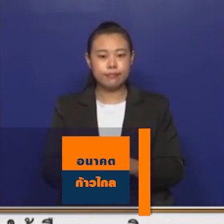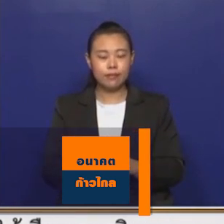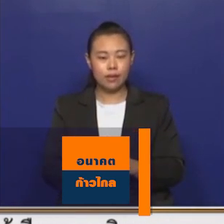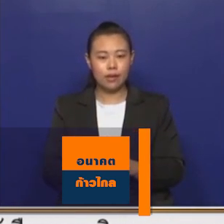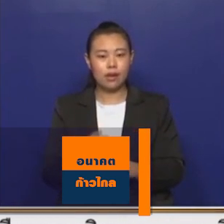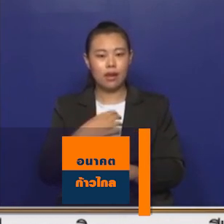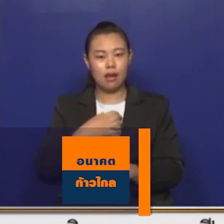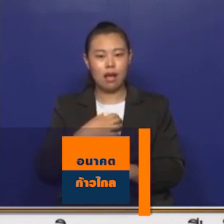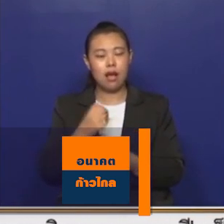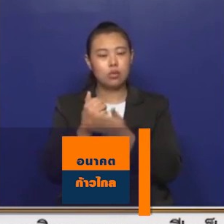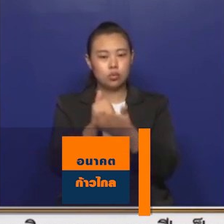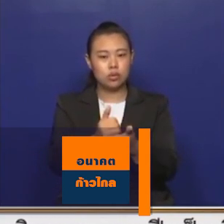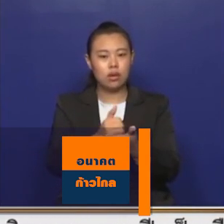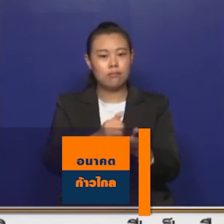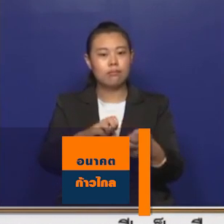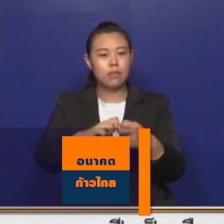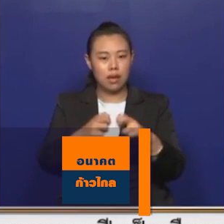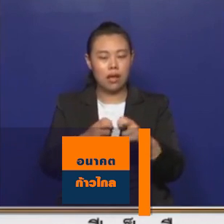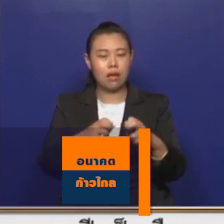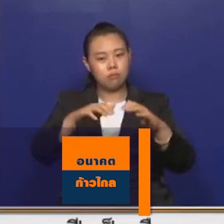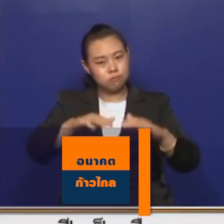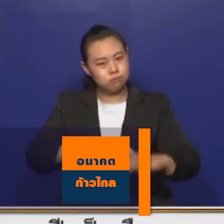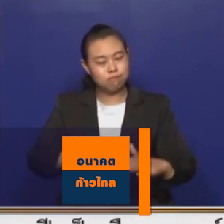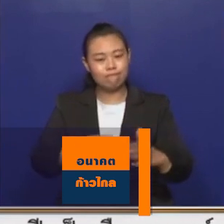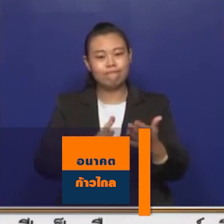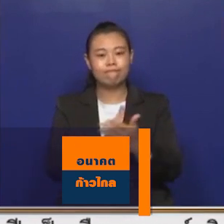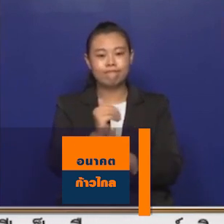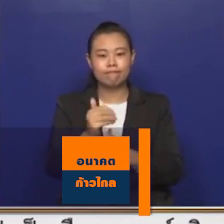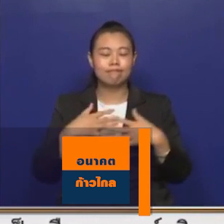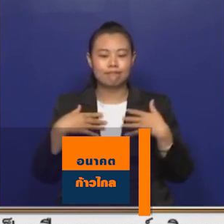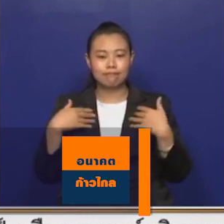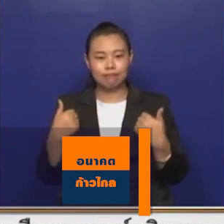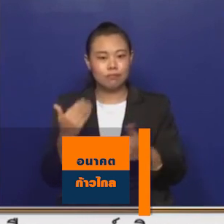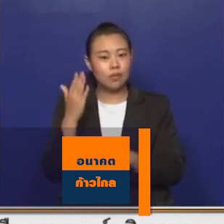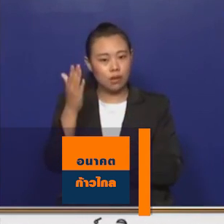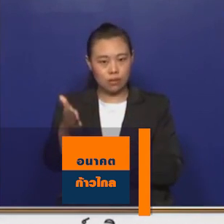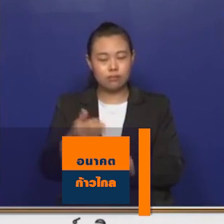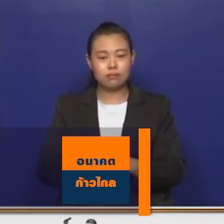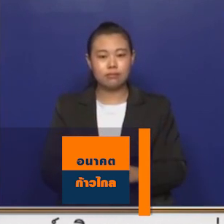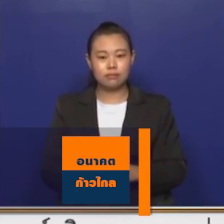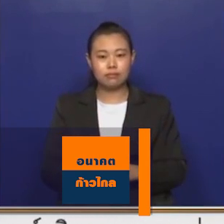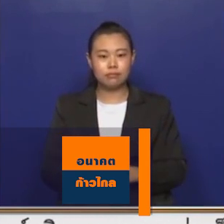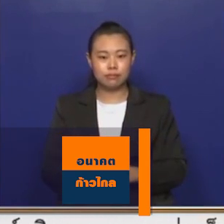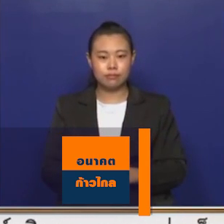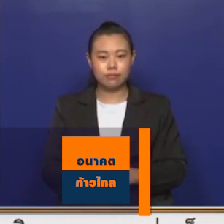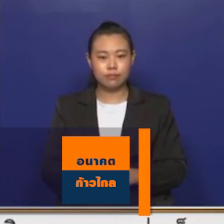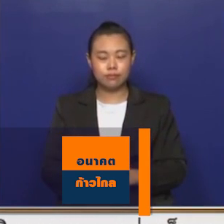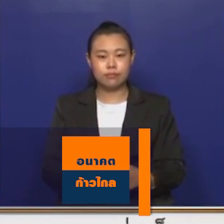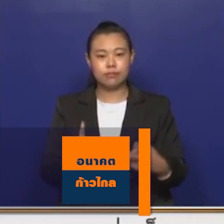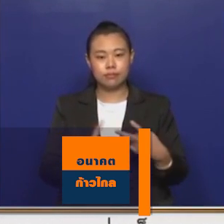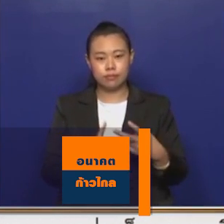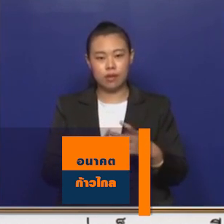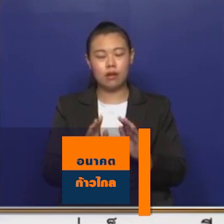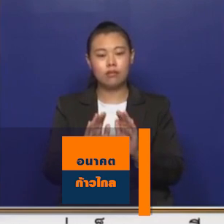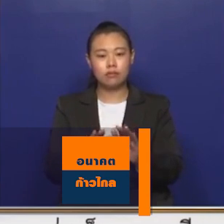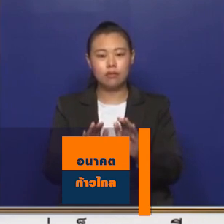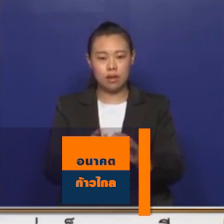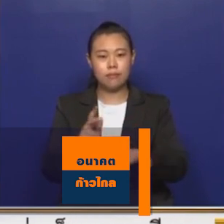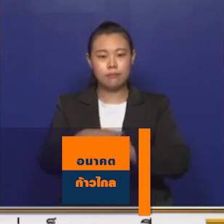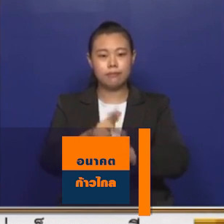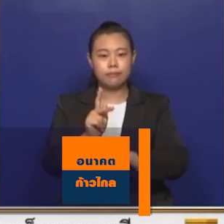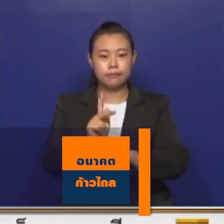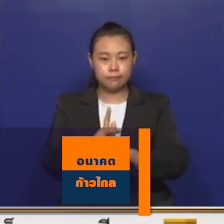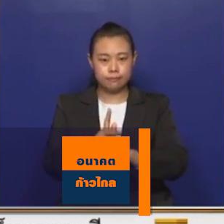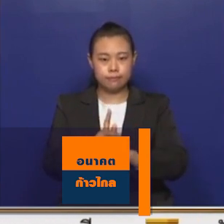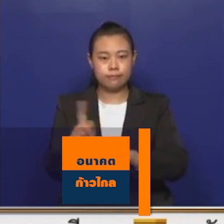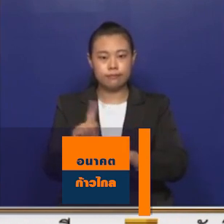ยาวแบบยั่งยืนด้วยนะครับส่วนเรื่องต่อไปนะครับผมขอฝากท่านประธานนะครับไปยังในส่